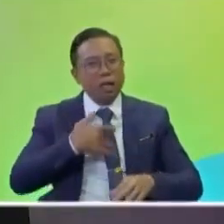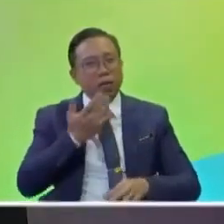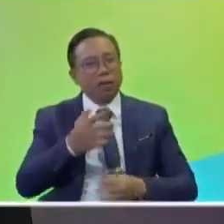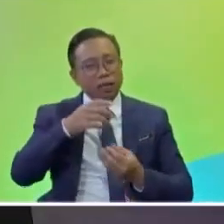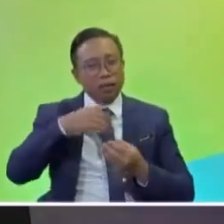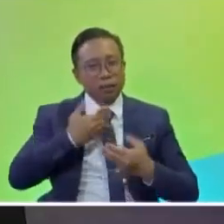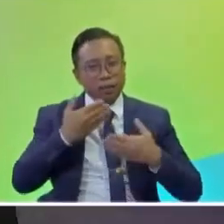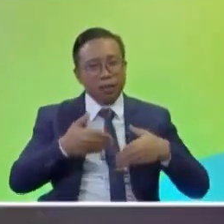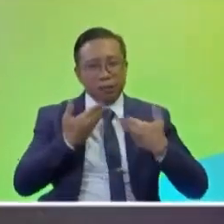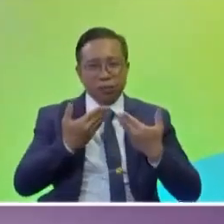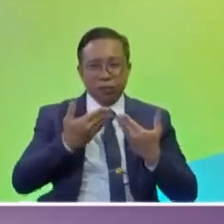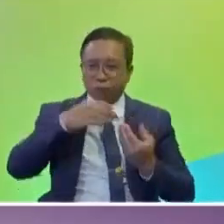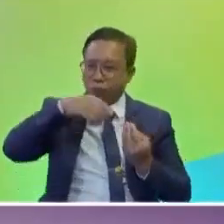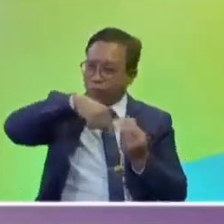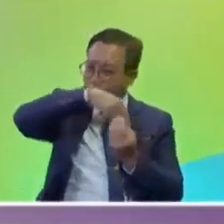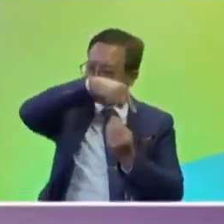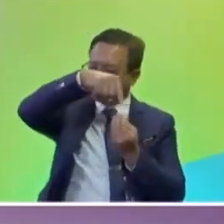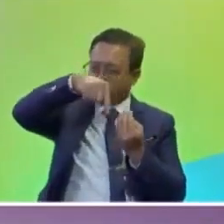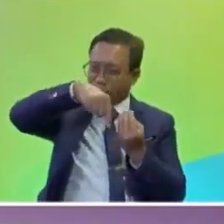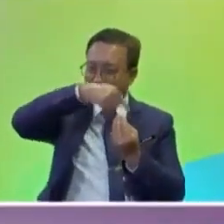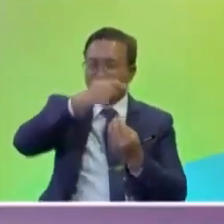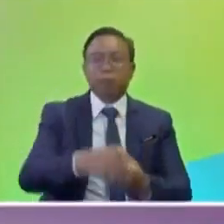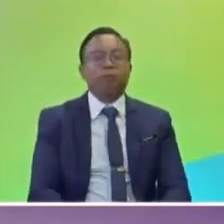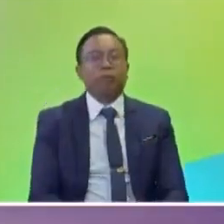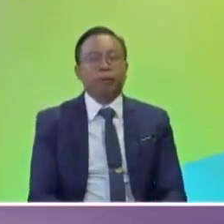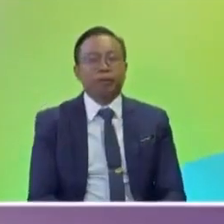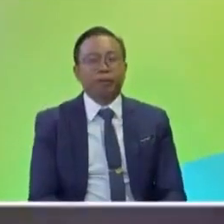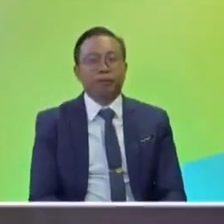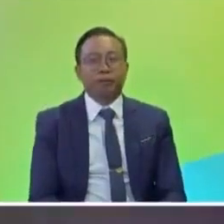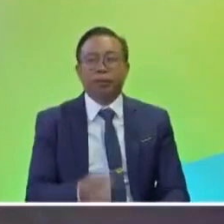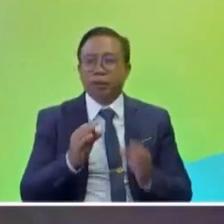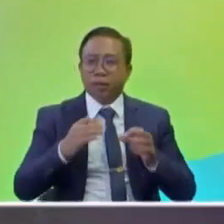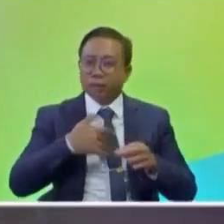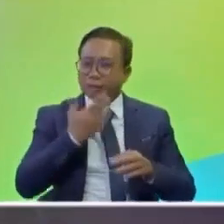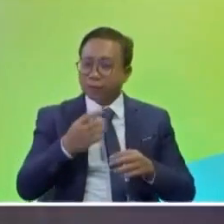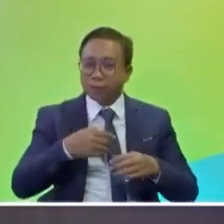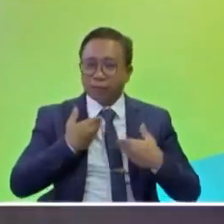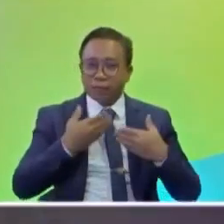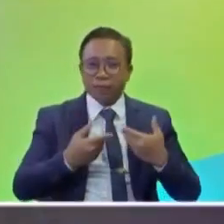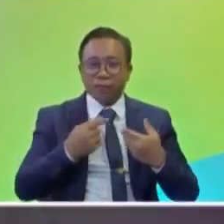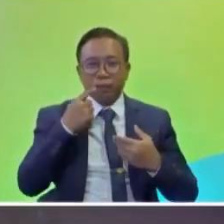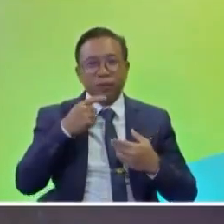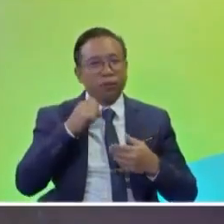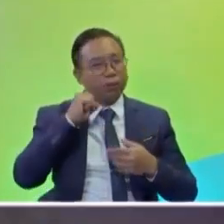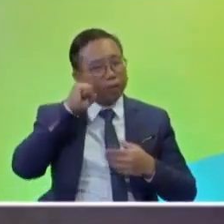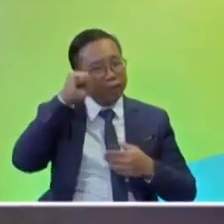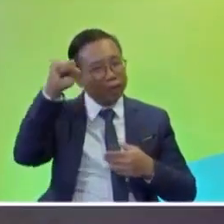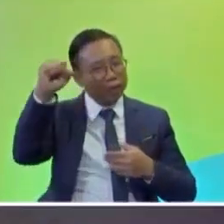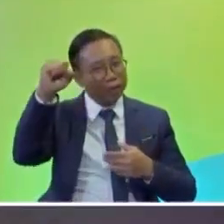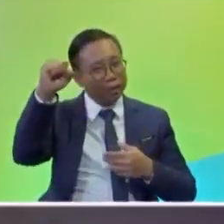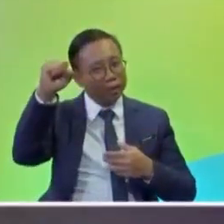Kalau rasa gembira, pusing-pusing. Pusing. Kalau rasa gembira, sebut